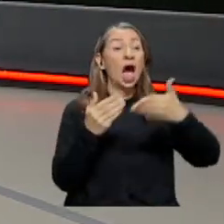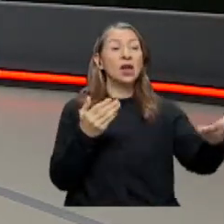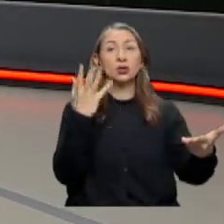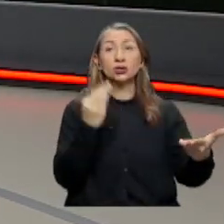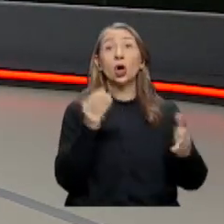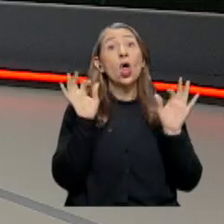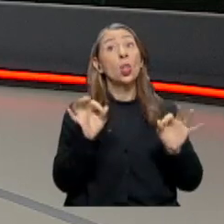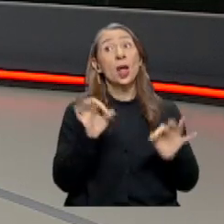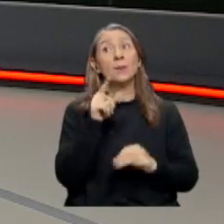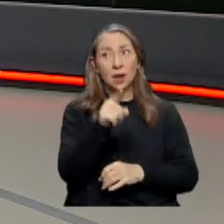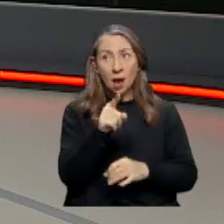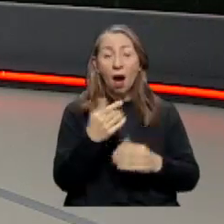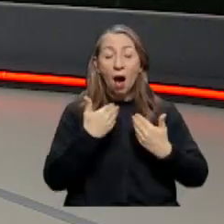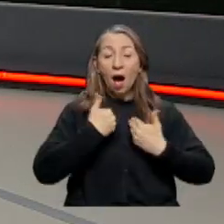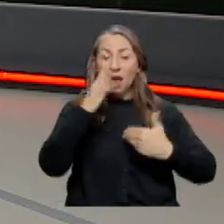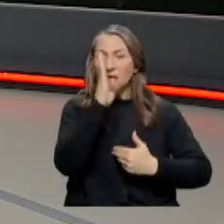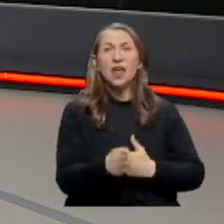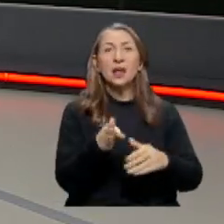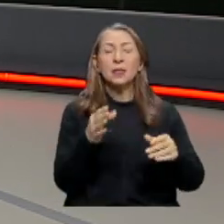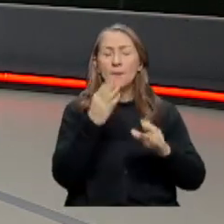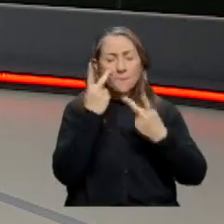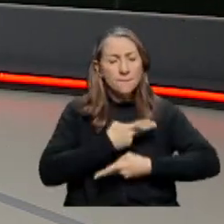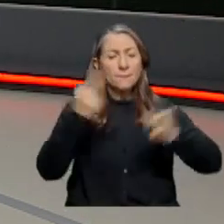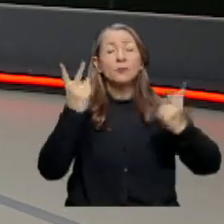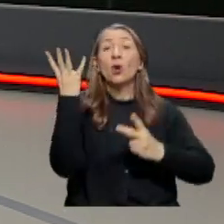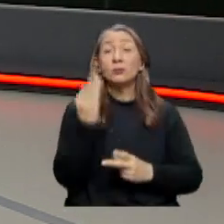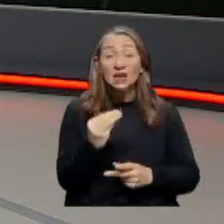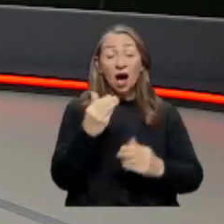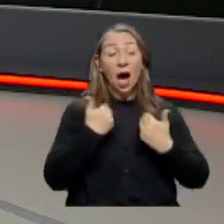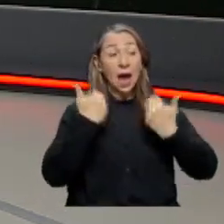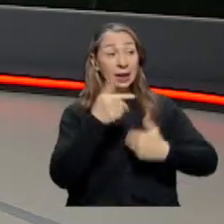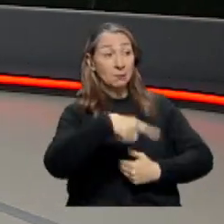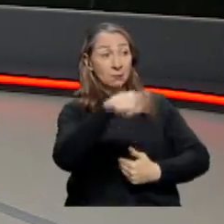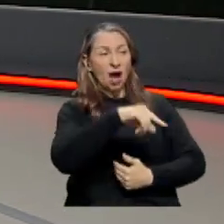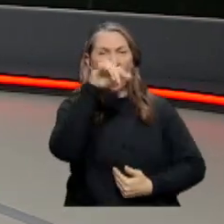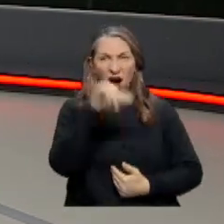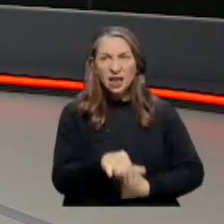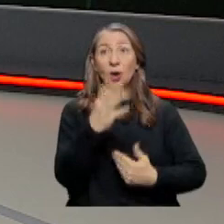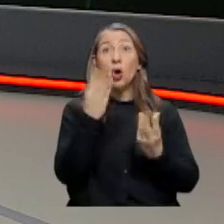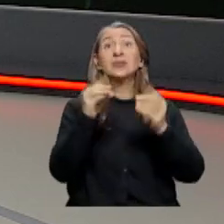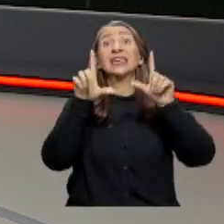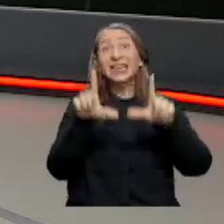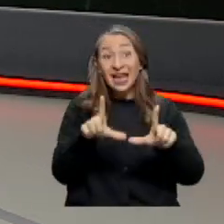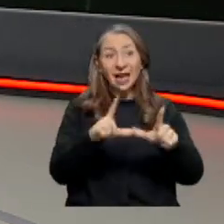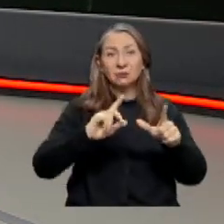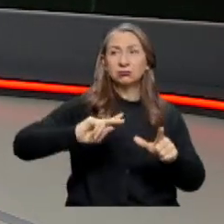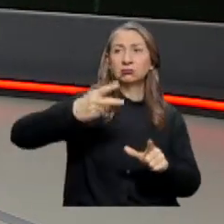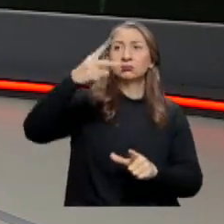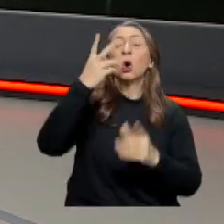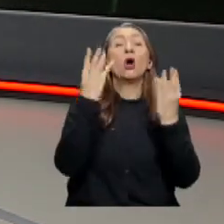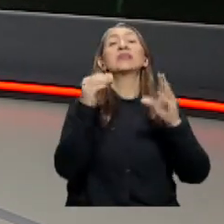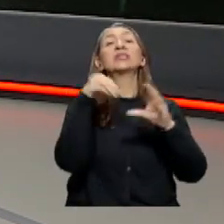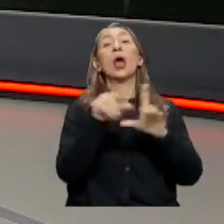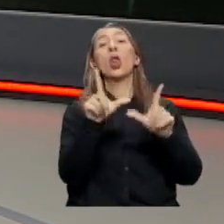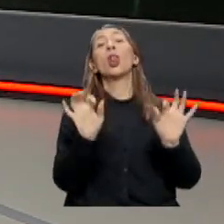olacak. Önemli, adaletin bağımsızlaşması ve hakimlerin hak ettikleri olması gereken statüye kavuşması için